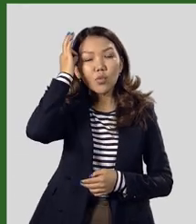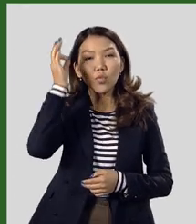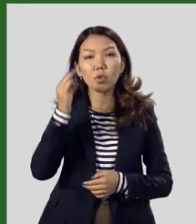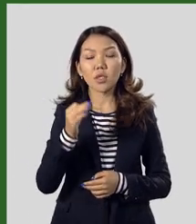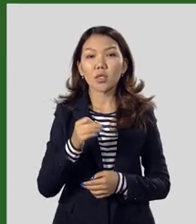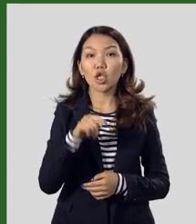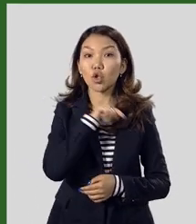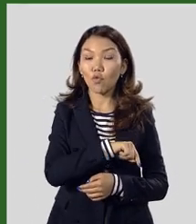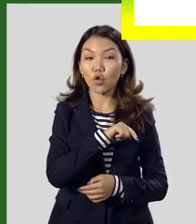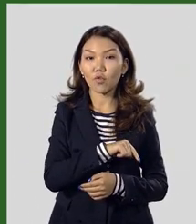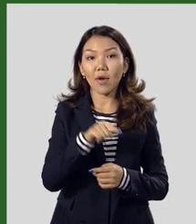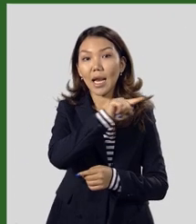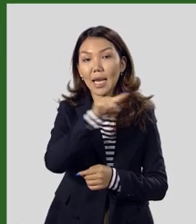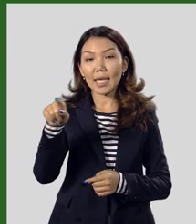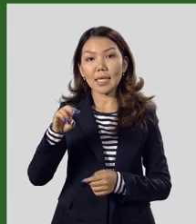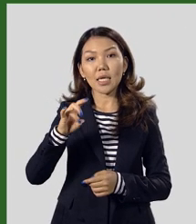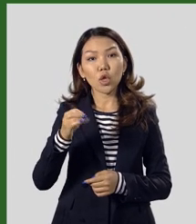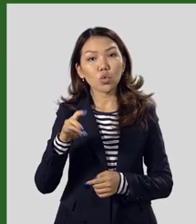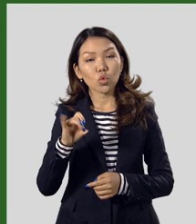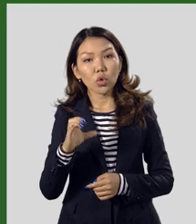свойства линий градусной сетки.